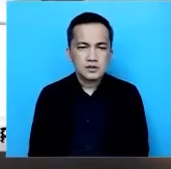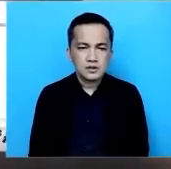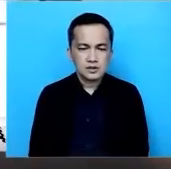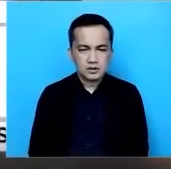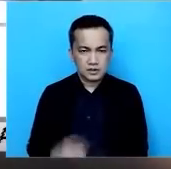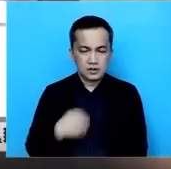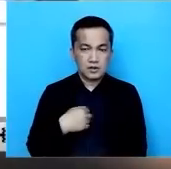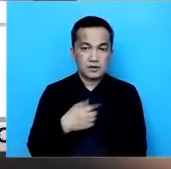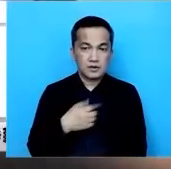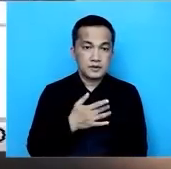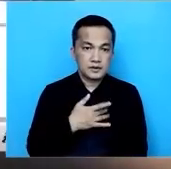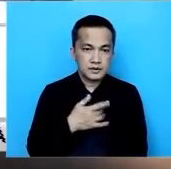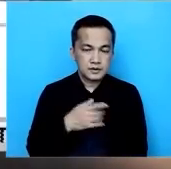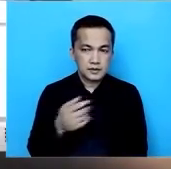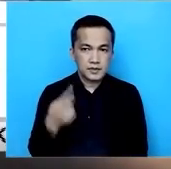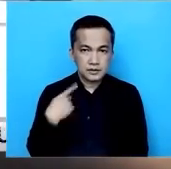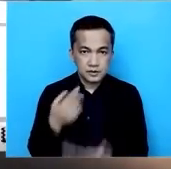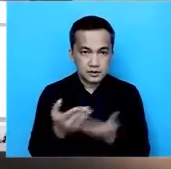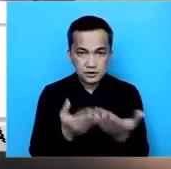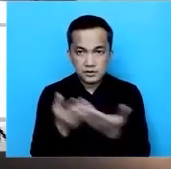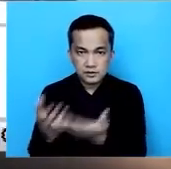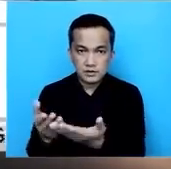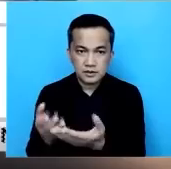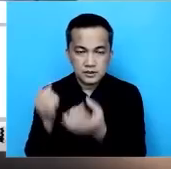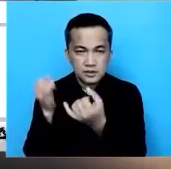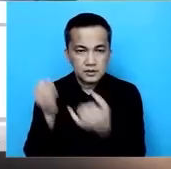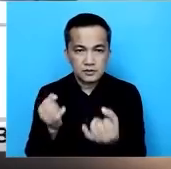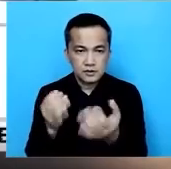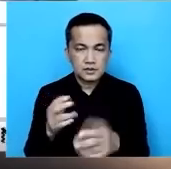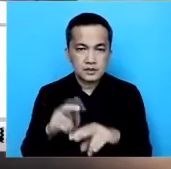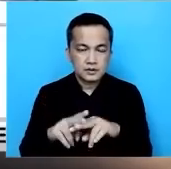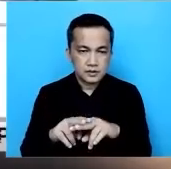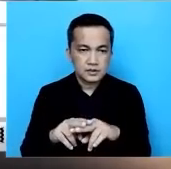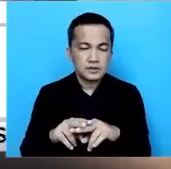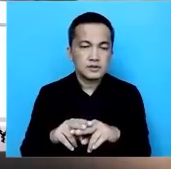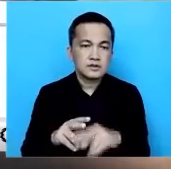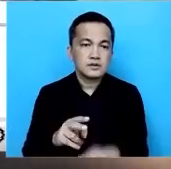feeling ako may naglabi sa inyo yung importer ng iodized